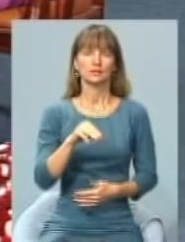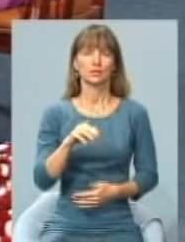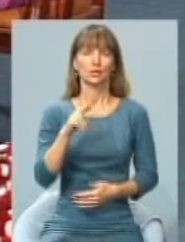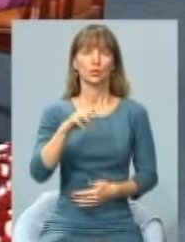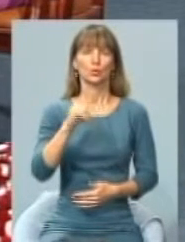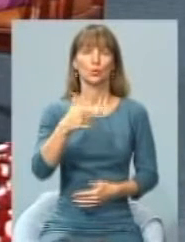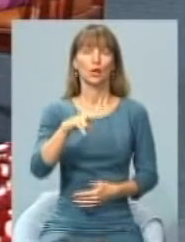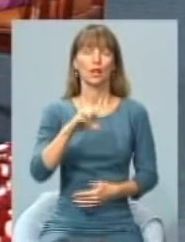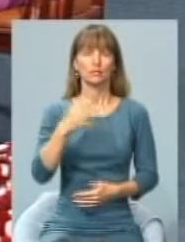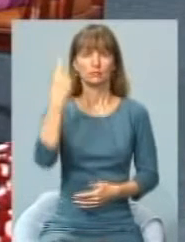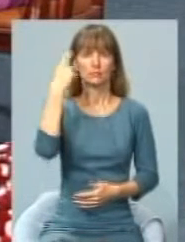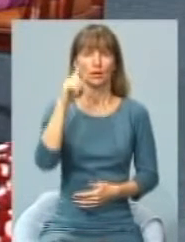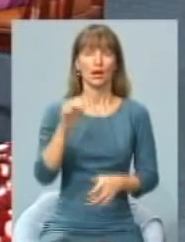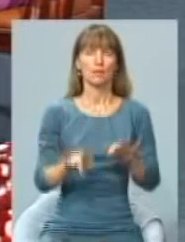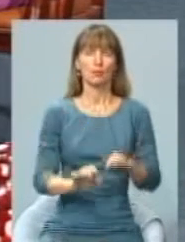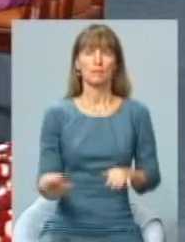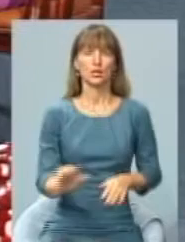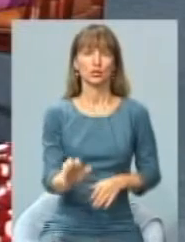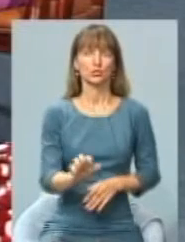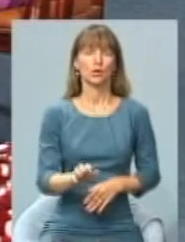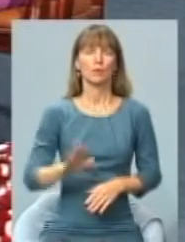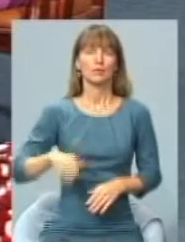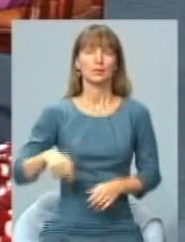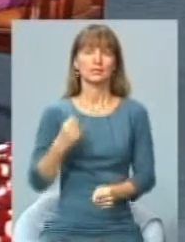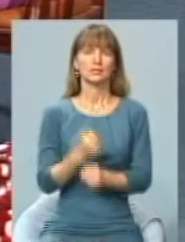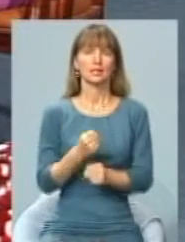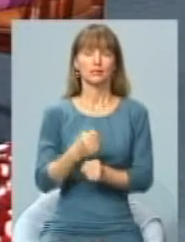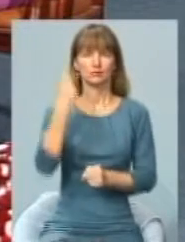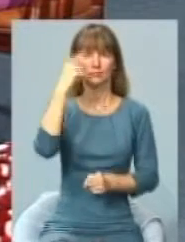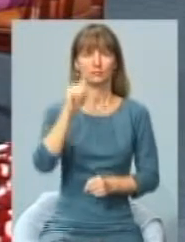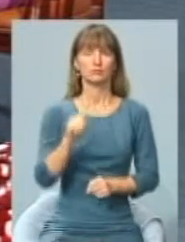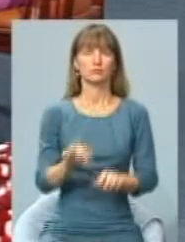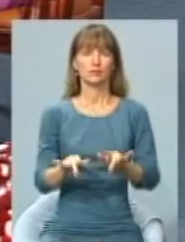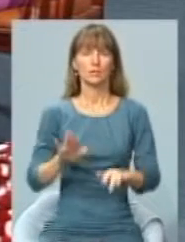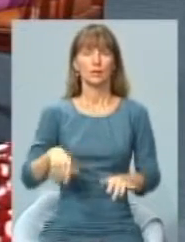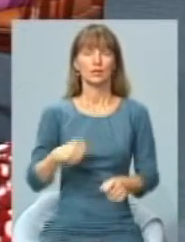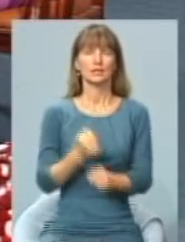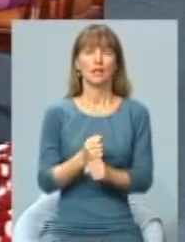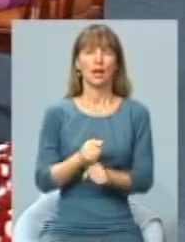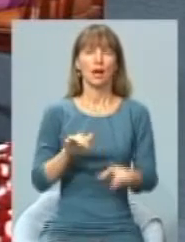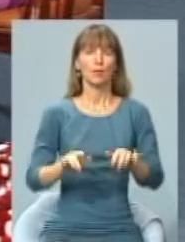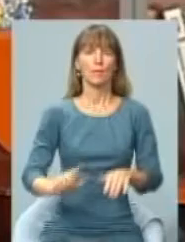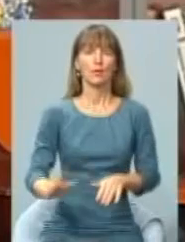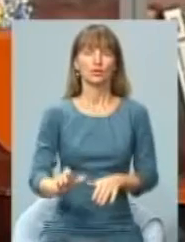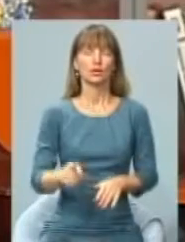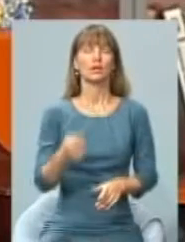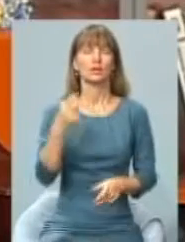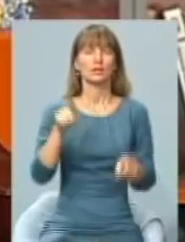придумав комп'ютерну мишу. Власне, після вже ідеї створення комп'ютера була створена комп'ютерна миша. Як тобі такі